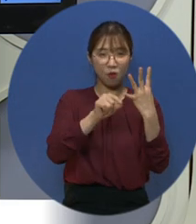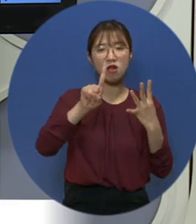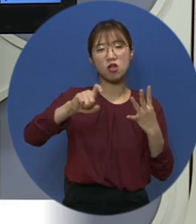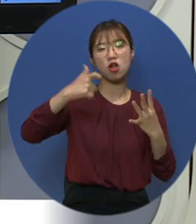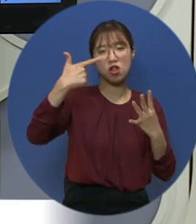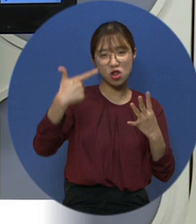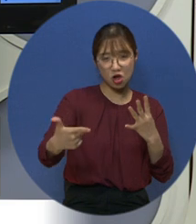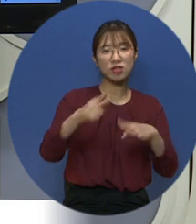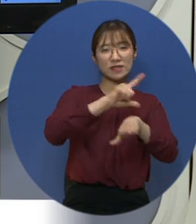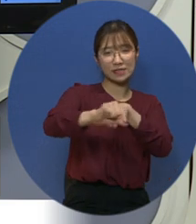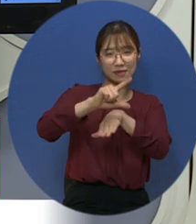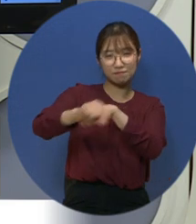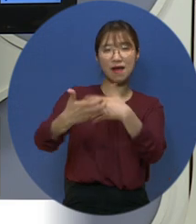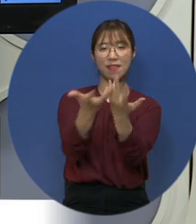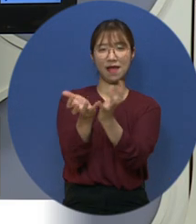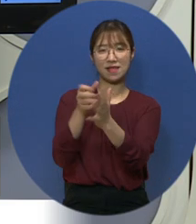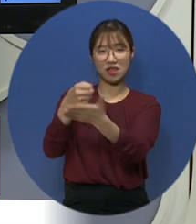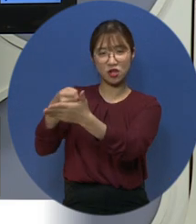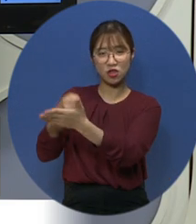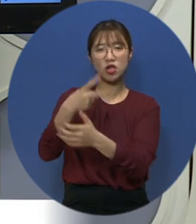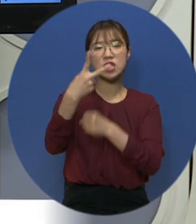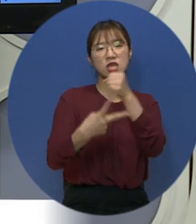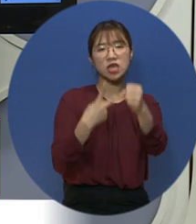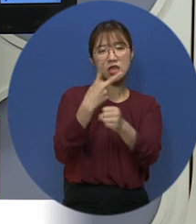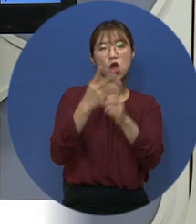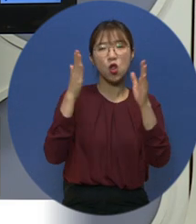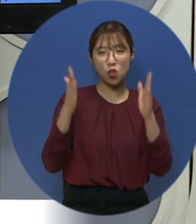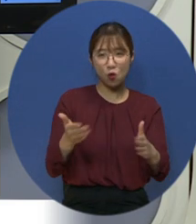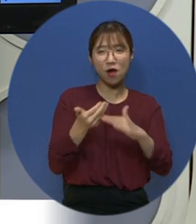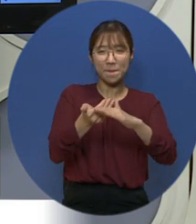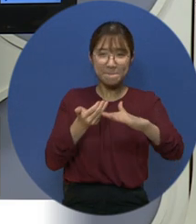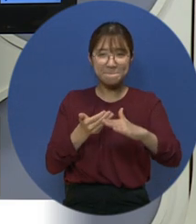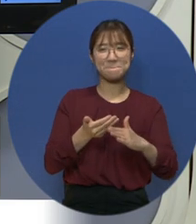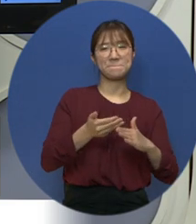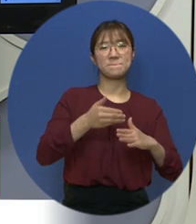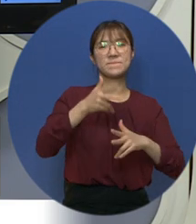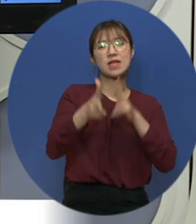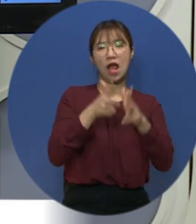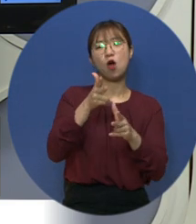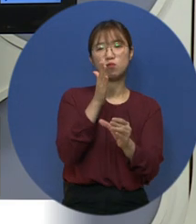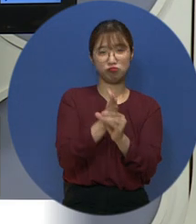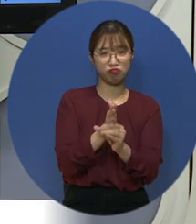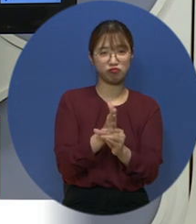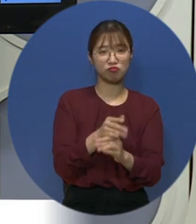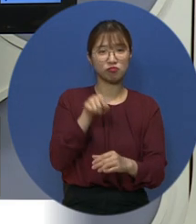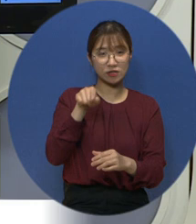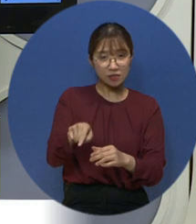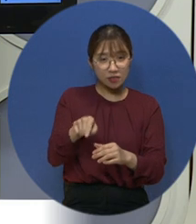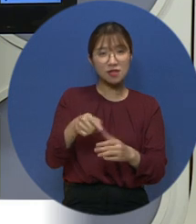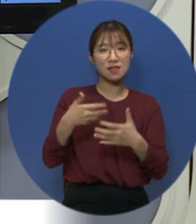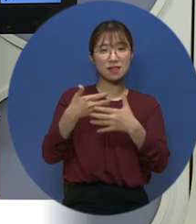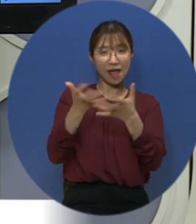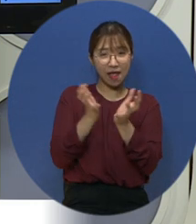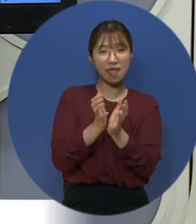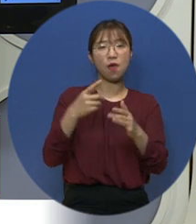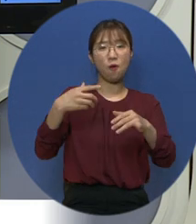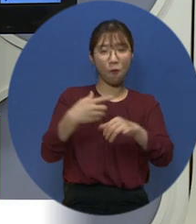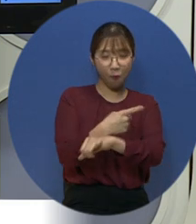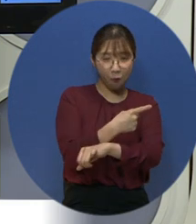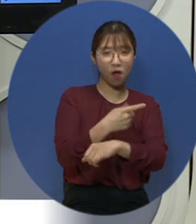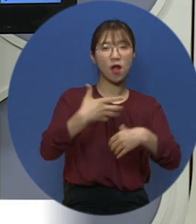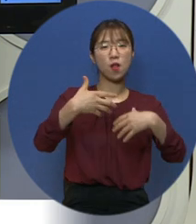지방 자치 단체를 선정해 2년간의 손도 사업을 추진하고 있는데요 선도사업 지방자치단체 이외에도